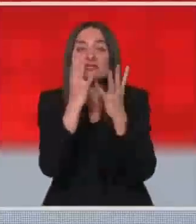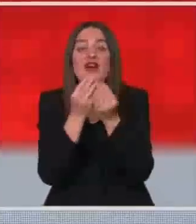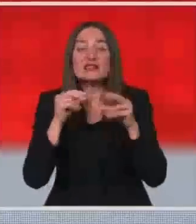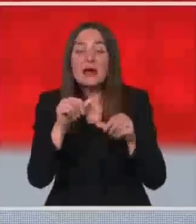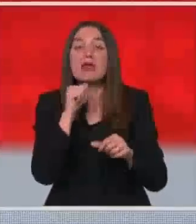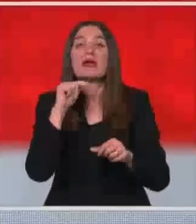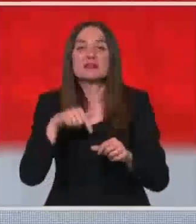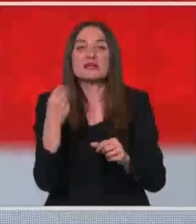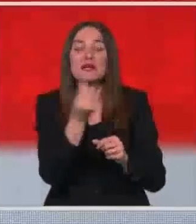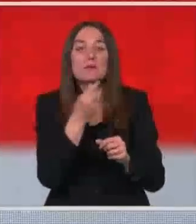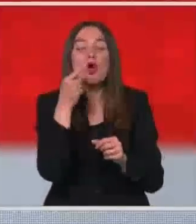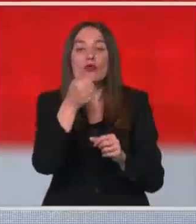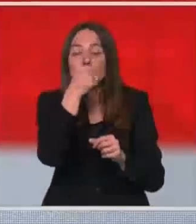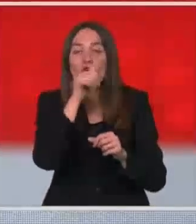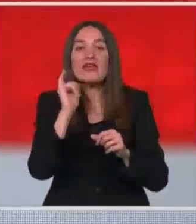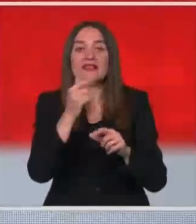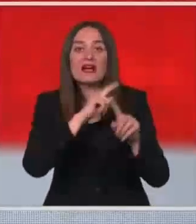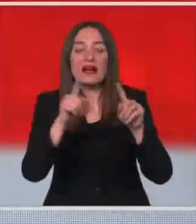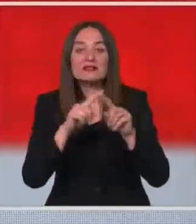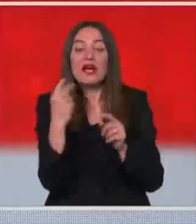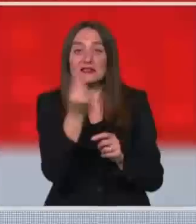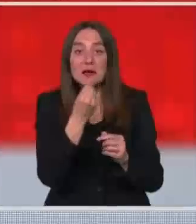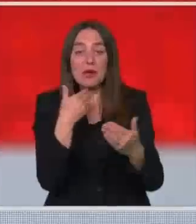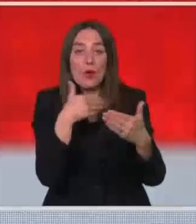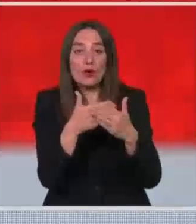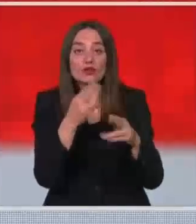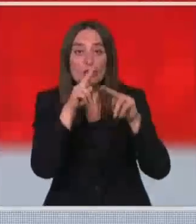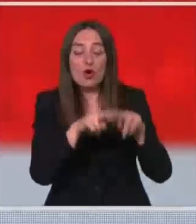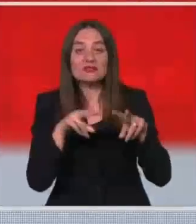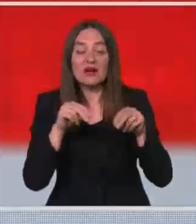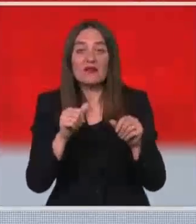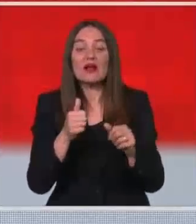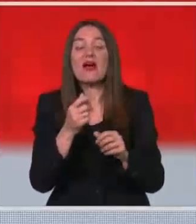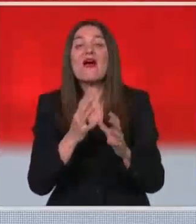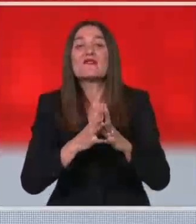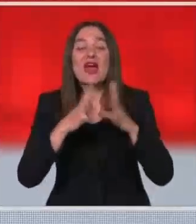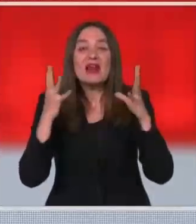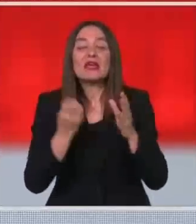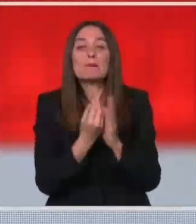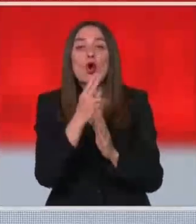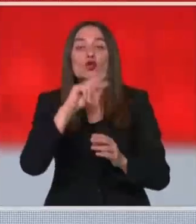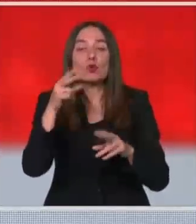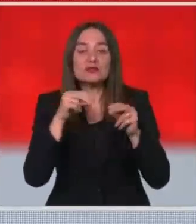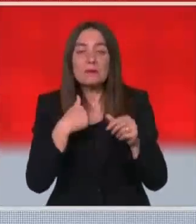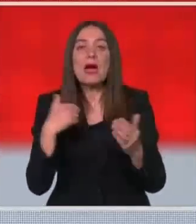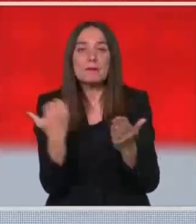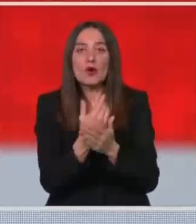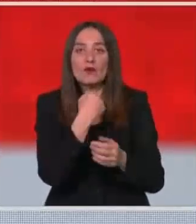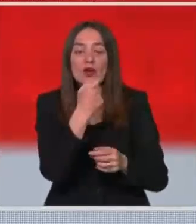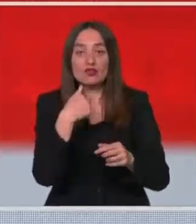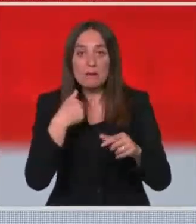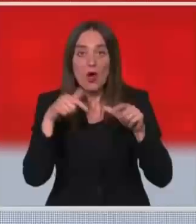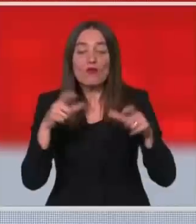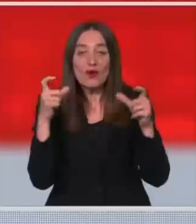i za Srbiju. Ono što jeste razlika Srbije u odnosu na ostale zemlje, na veliki broj drugih zemalja, to sam malo pre rekao i ponovit ću, mi ovu